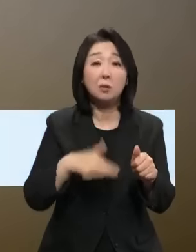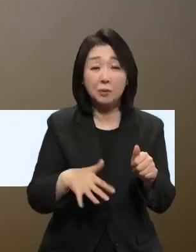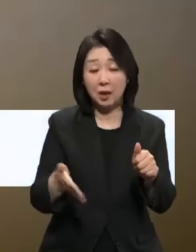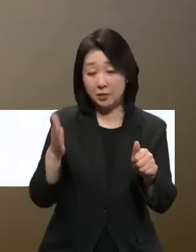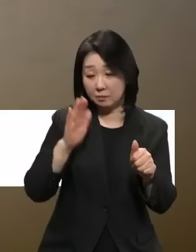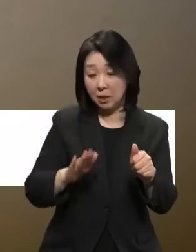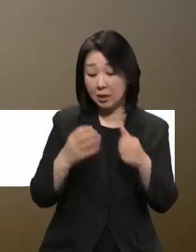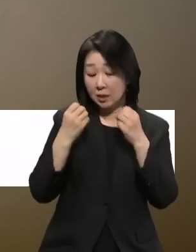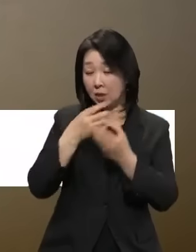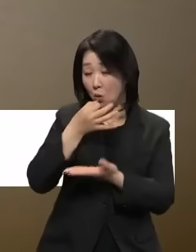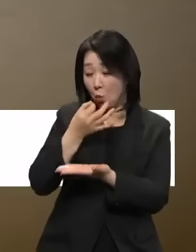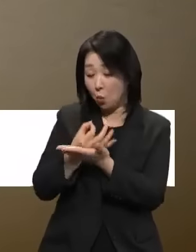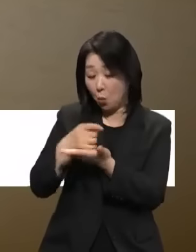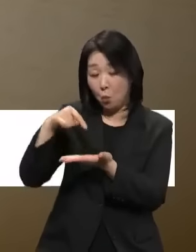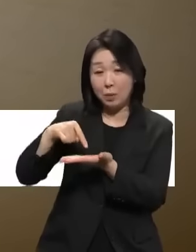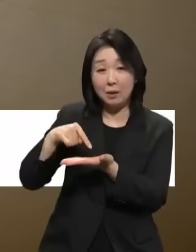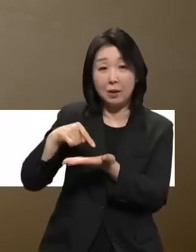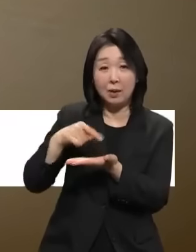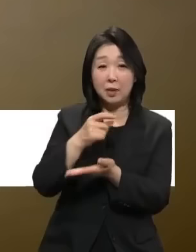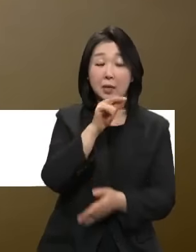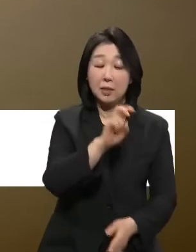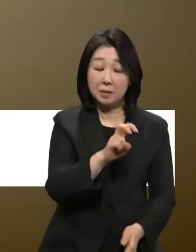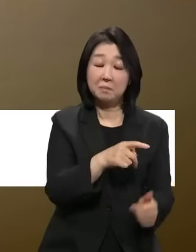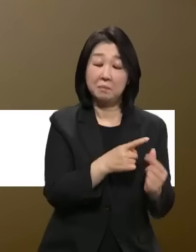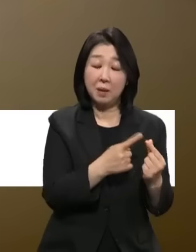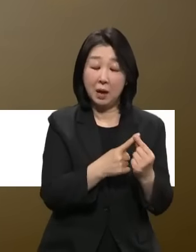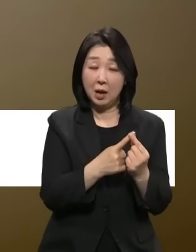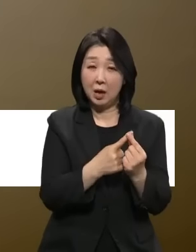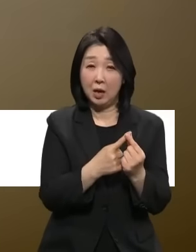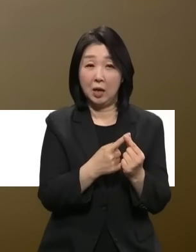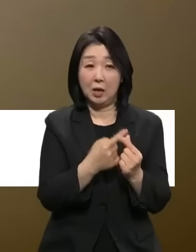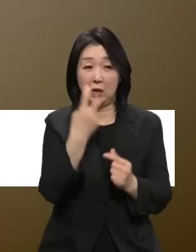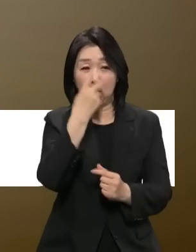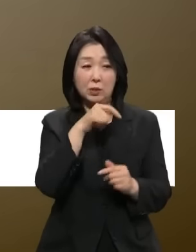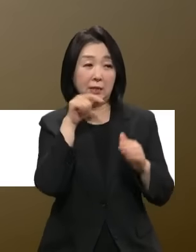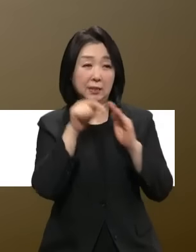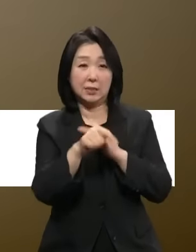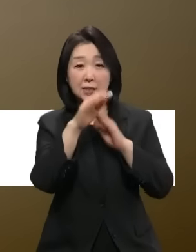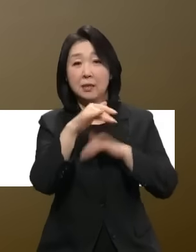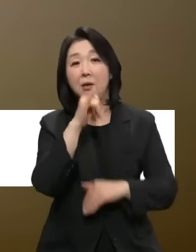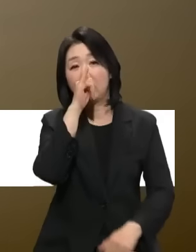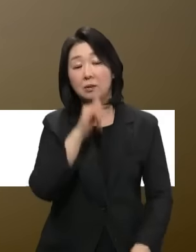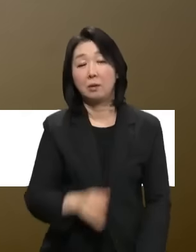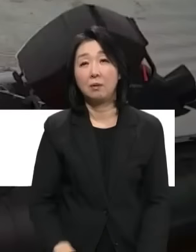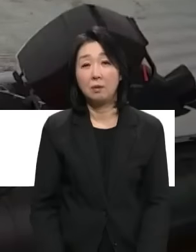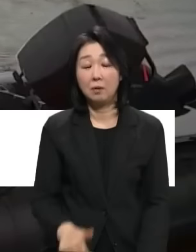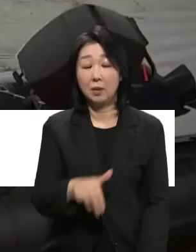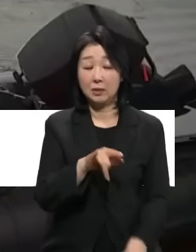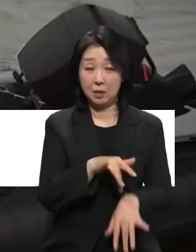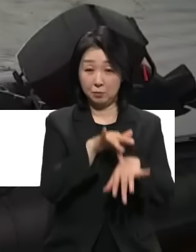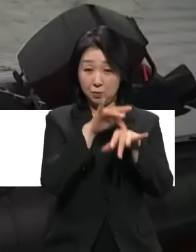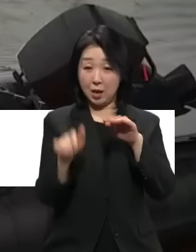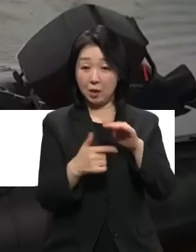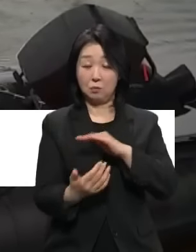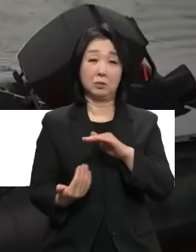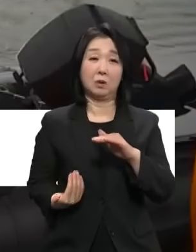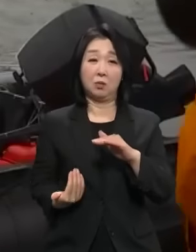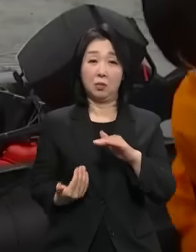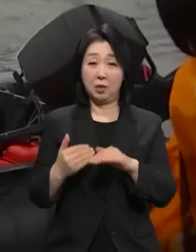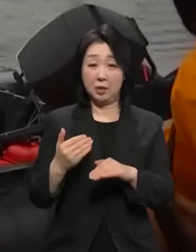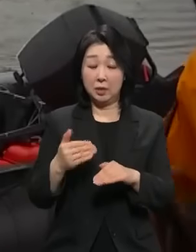JTBC가 새로 확보한 녹취에는 임 전 사단장의 수색 지시 정황이 담겨 있었습니다. 최상병 실종 사고 하루 전날